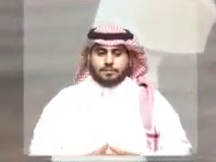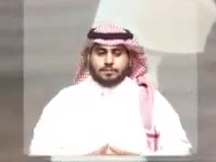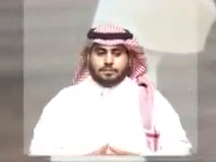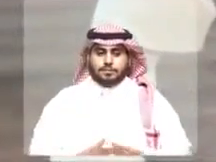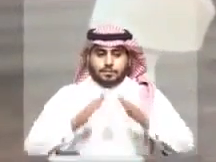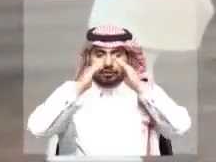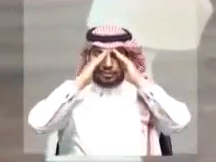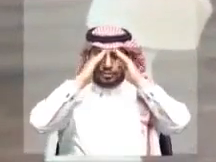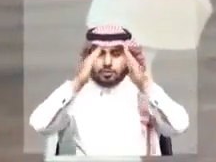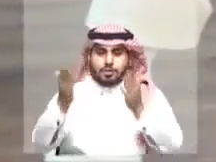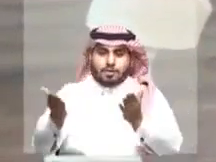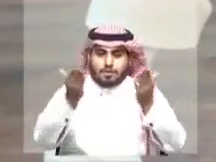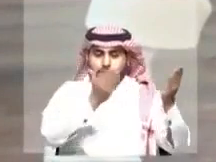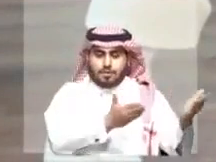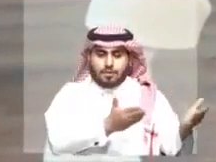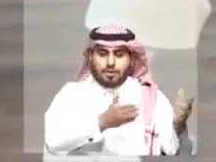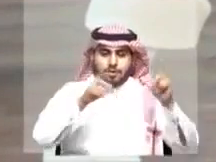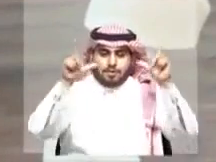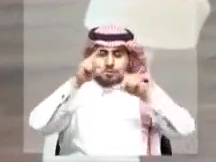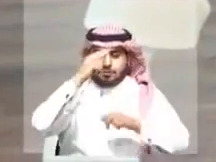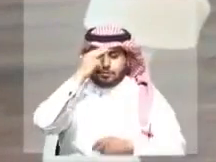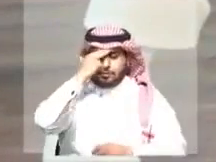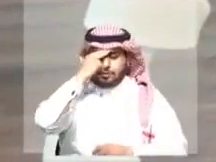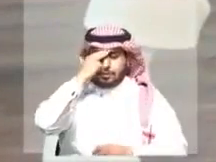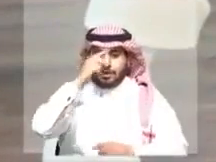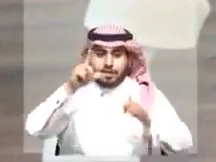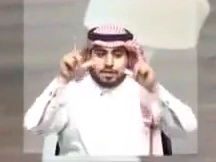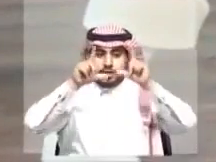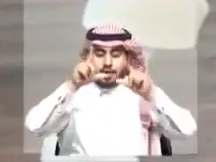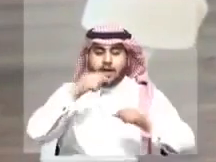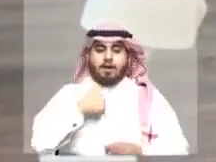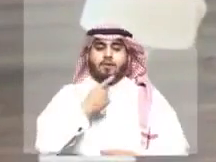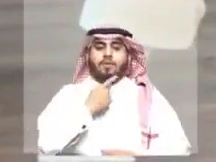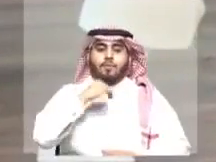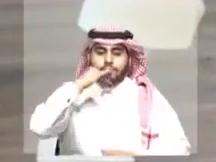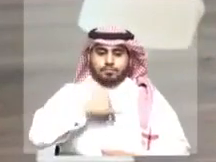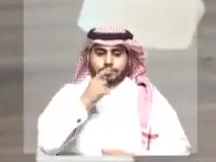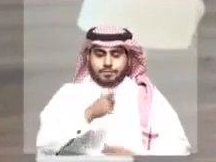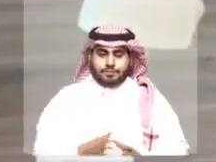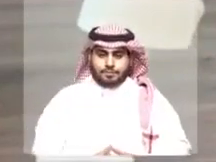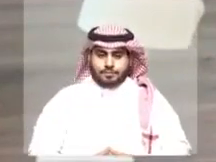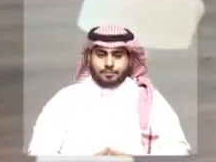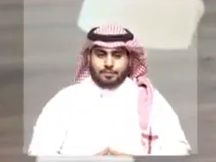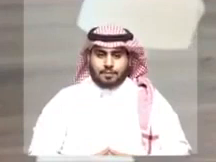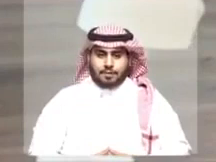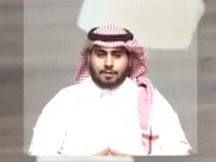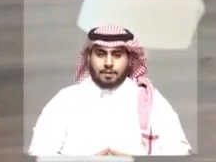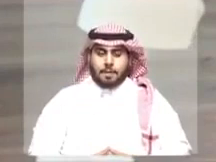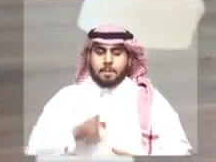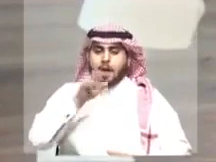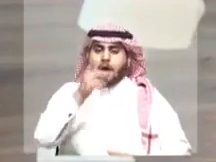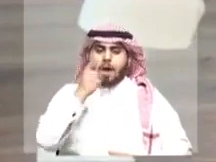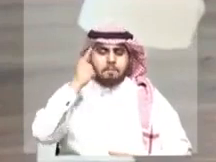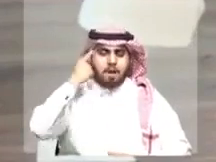شكرا على حضوركم. قناة السعودية هي قناتي المفضلة. ماذا تعرف عن SBC؟